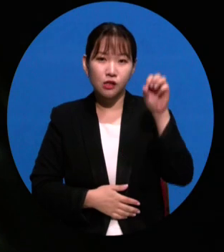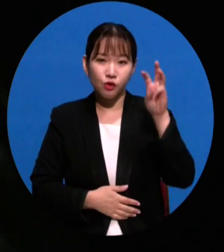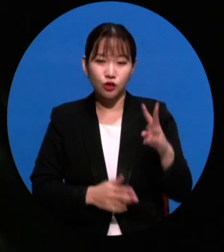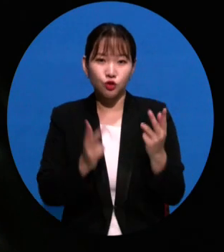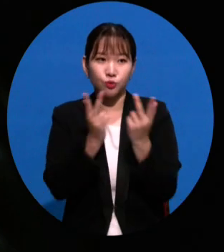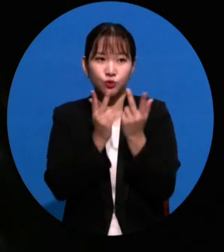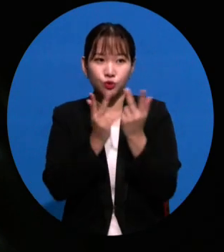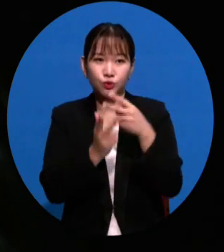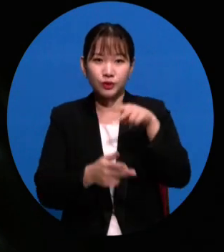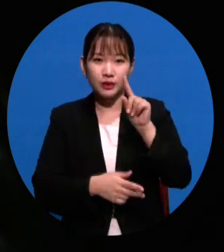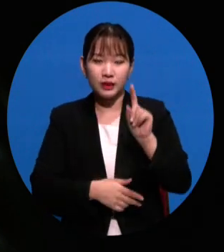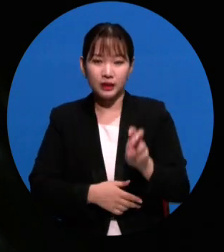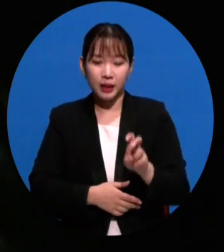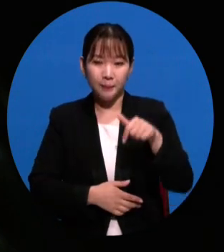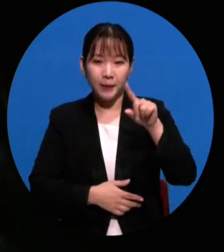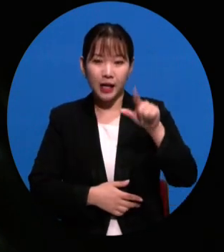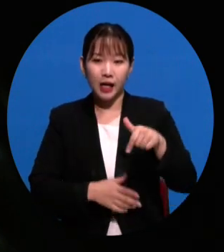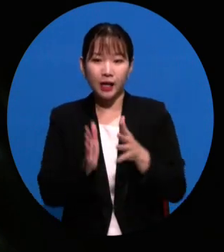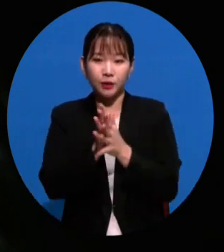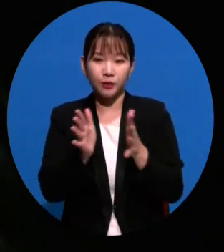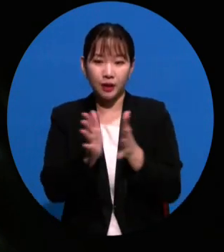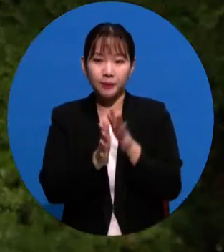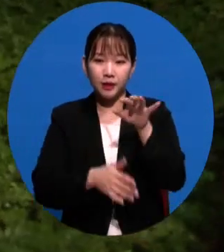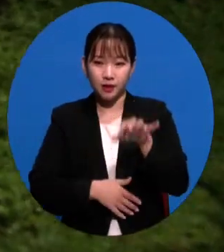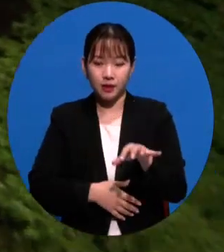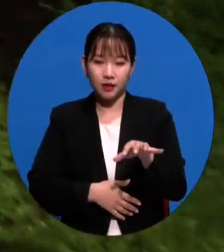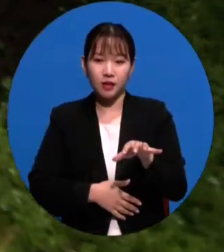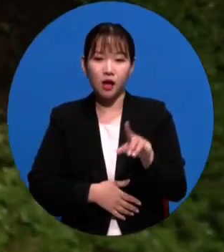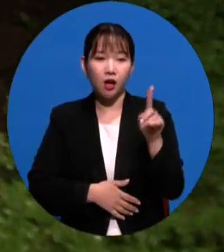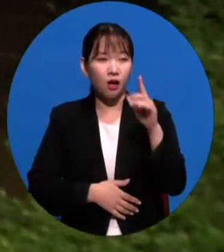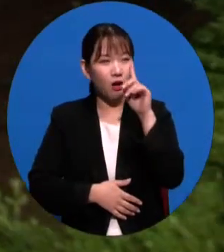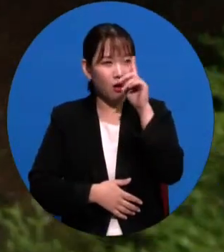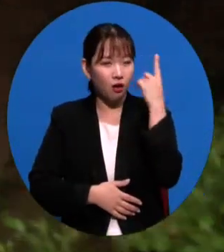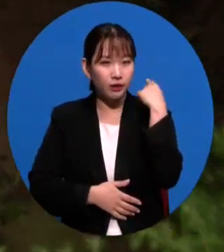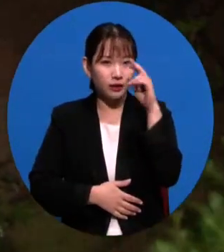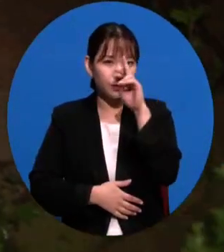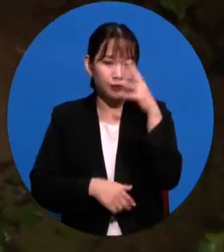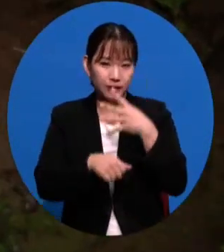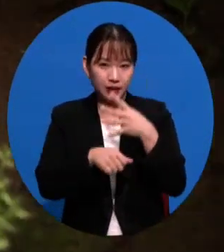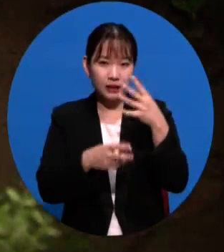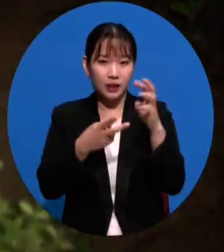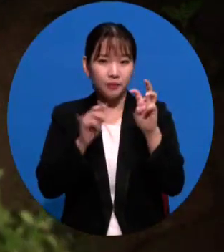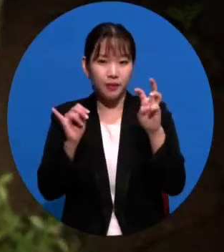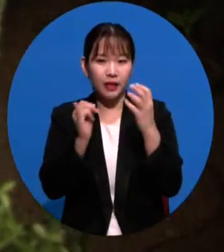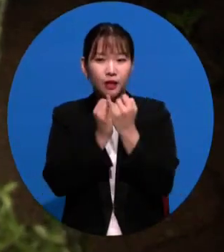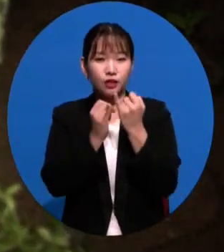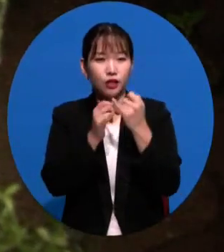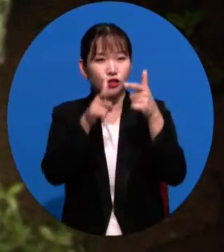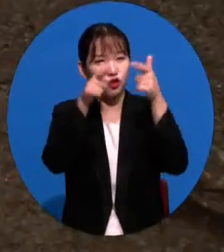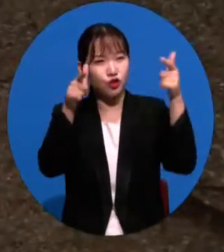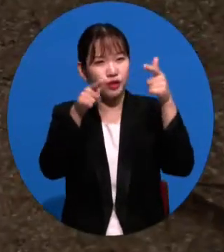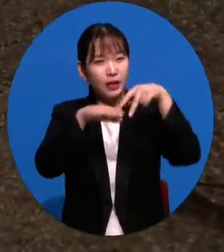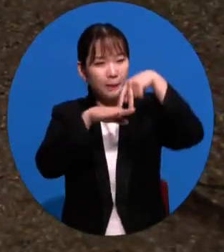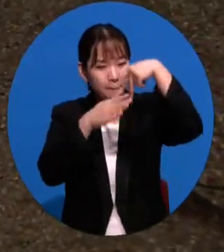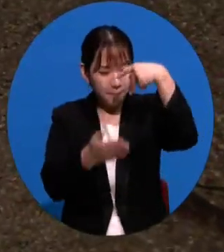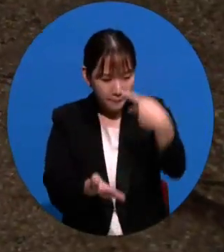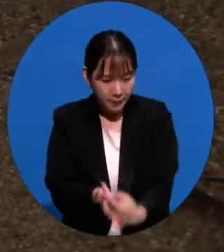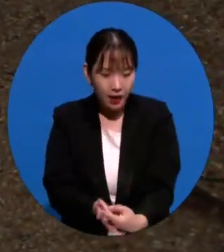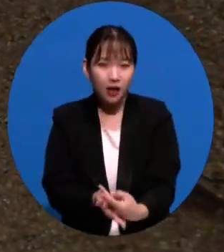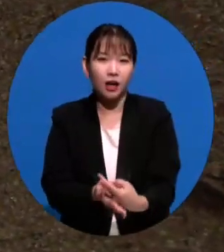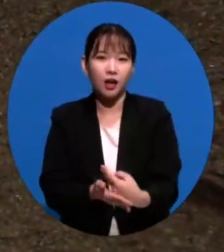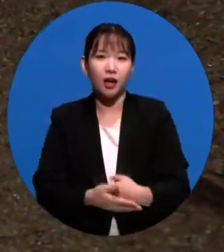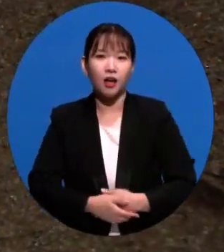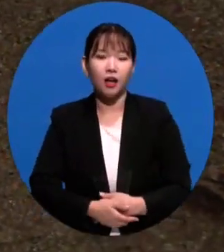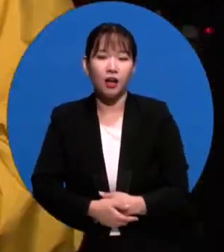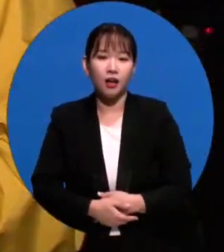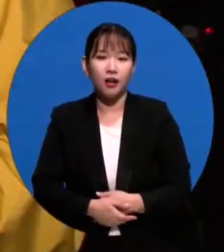광주시 북구 삼각동의 한 아파트. 어제 오후 4시쯤 30대 여성이 6층에서 뛰어내려 1층 바닥으로